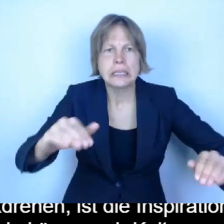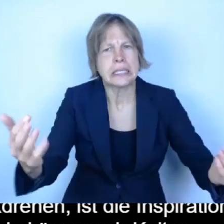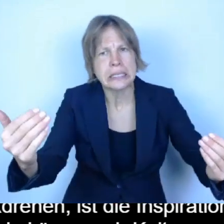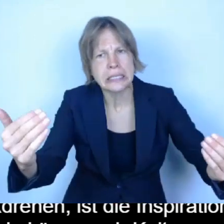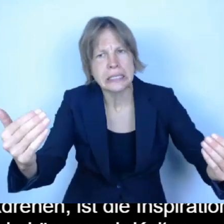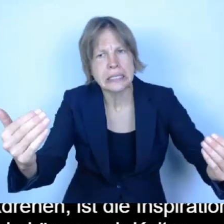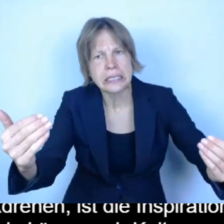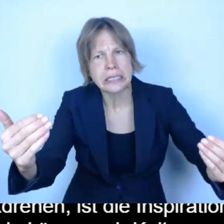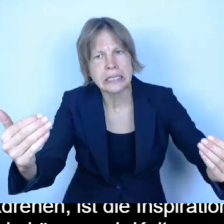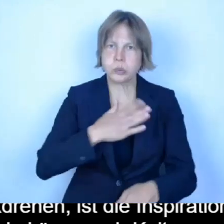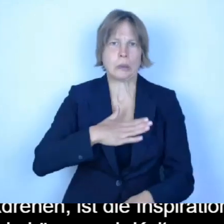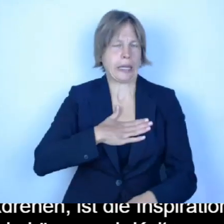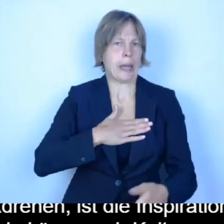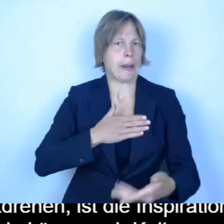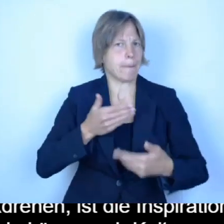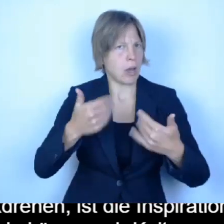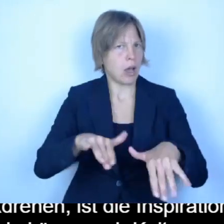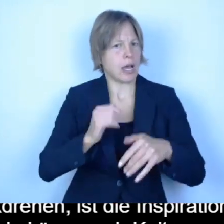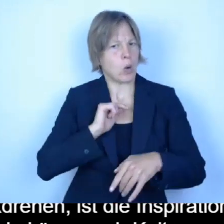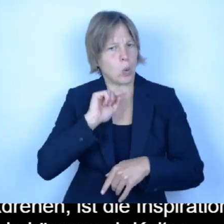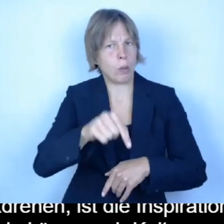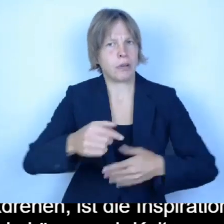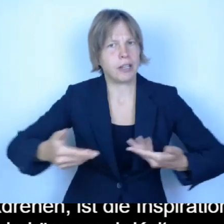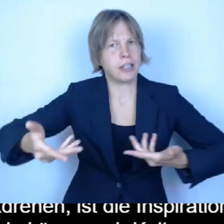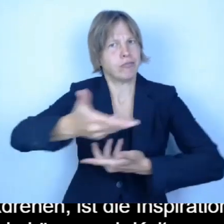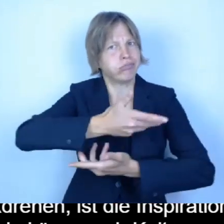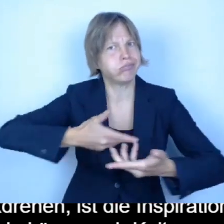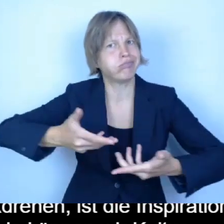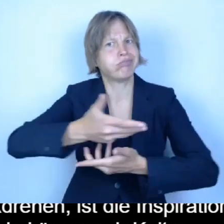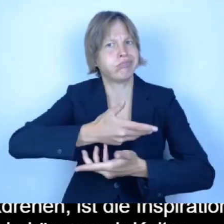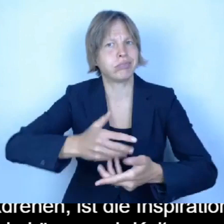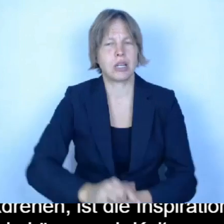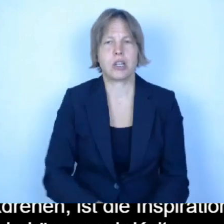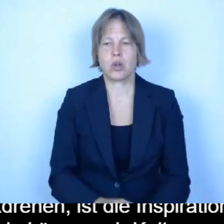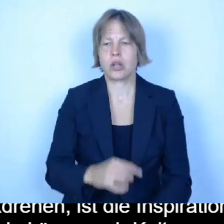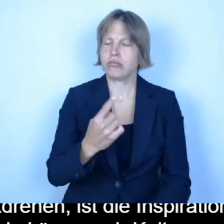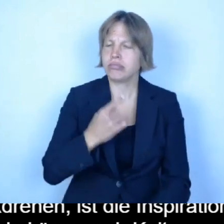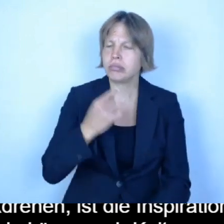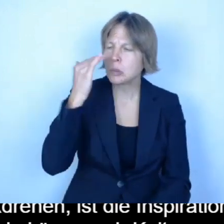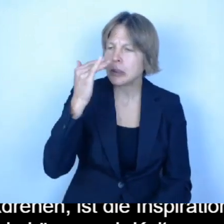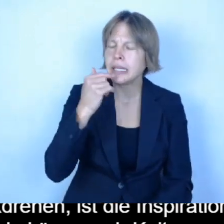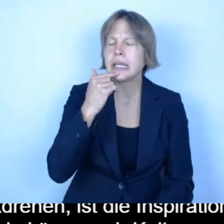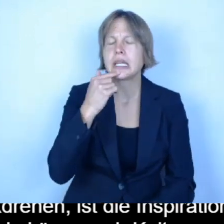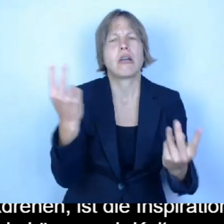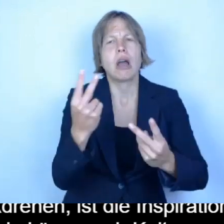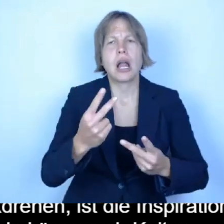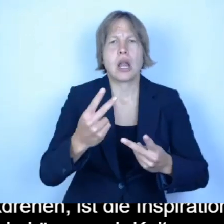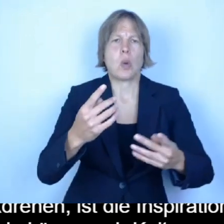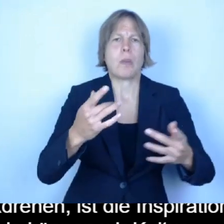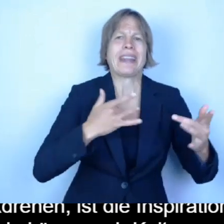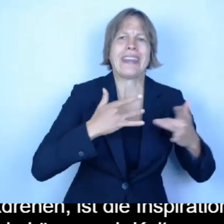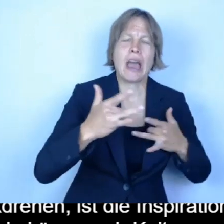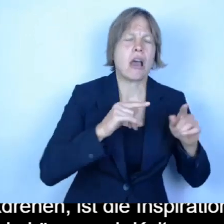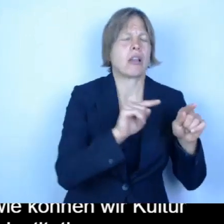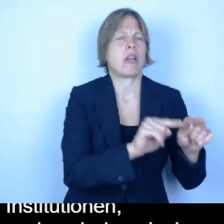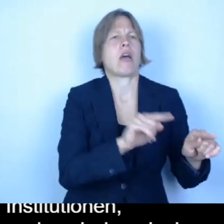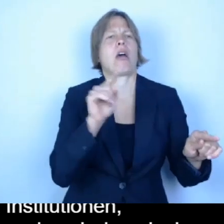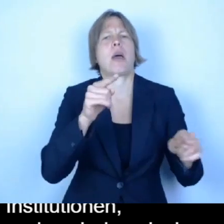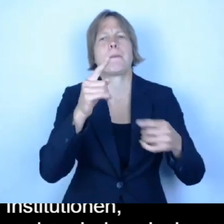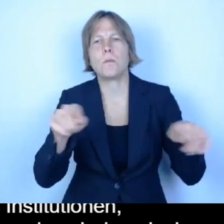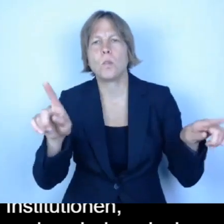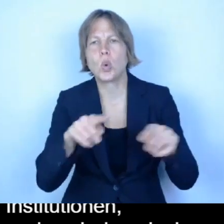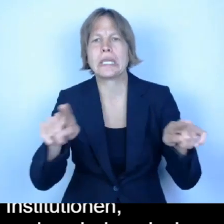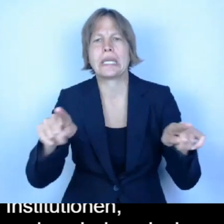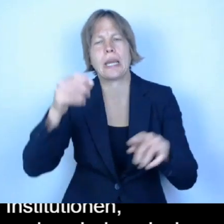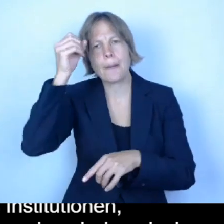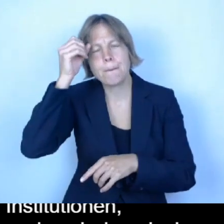und haben uns überlegt, sowohl mit allen Bereichen, ob das aus Theatern waren, ob das aus dem Bereich Musik, bildende Kunst war, aber auch dem Bereich Kino,